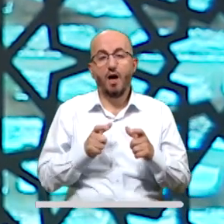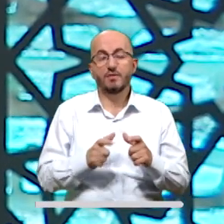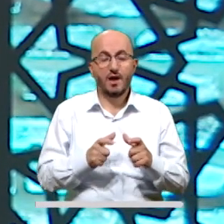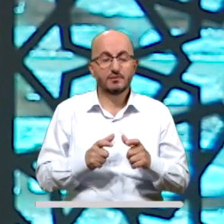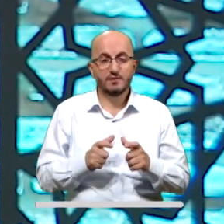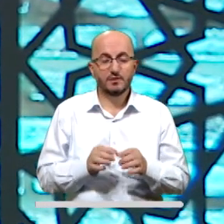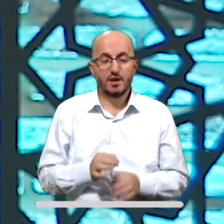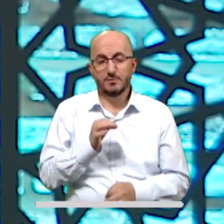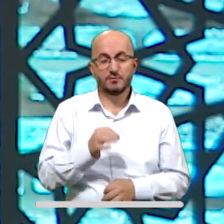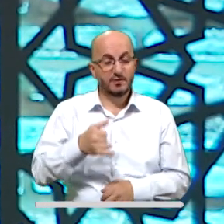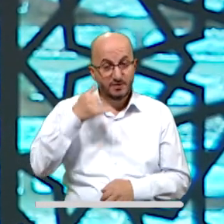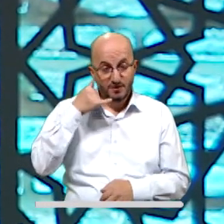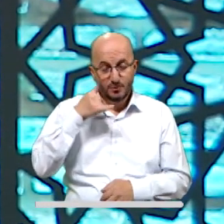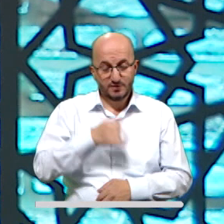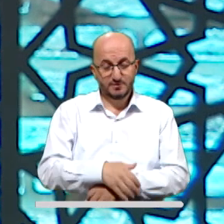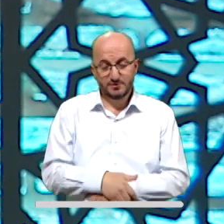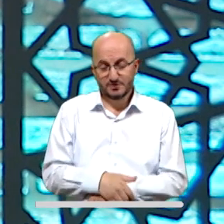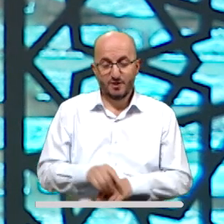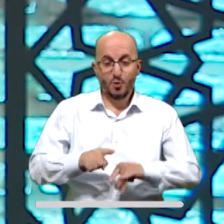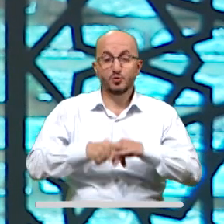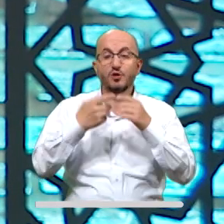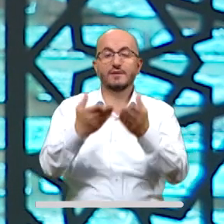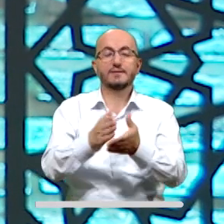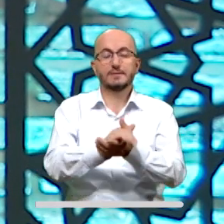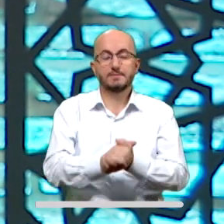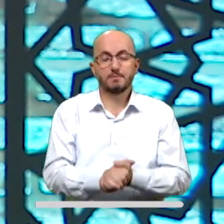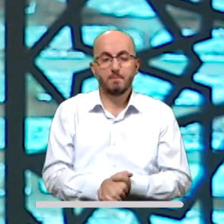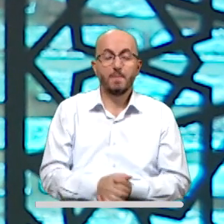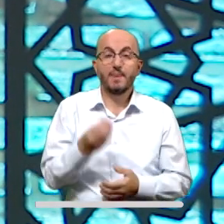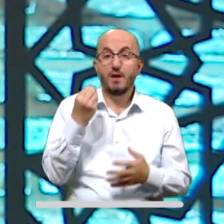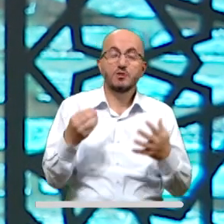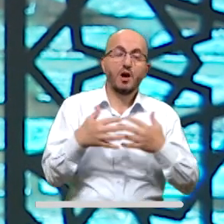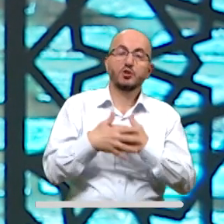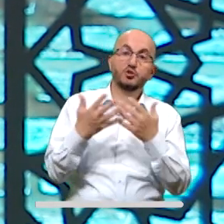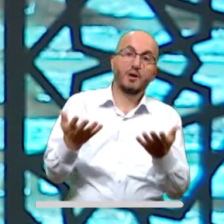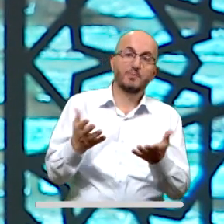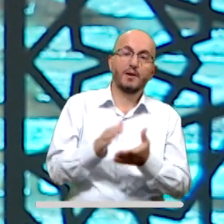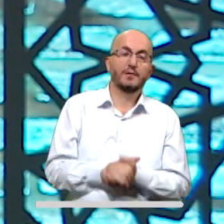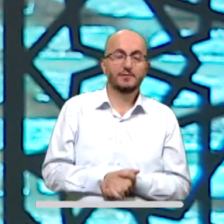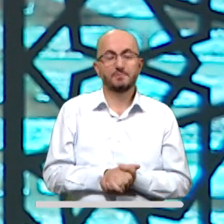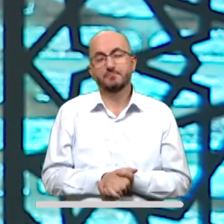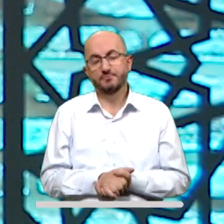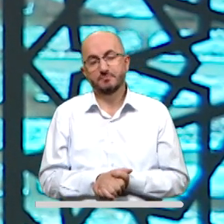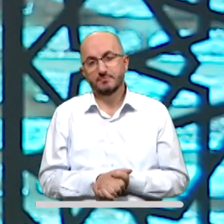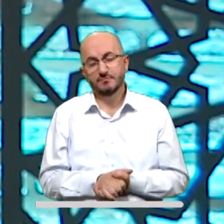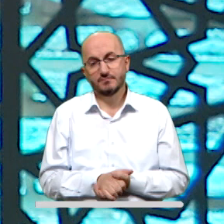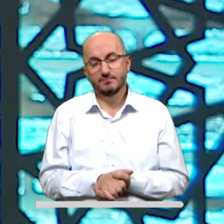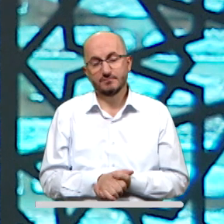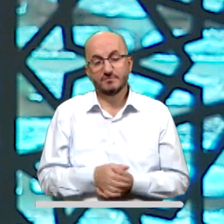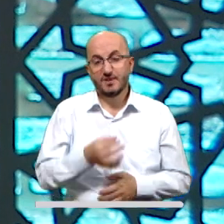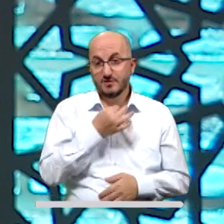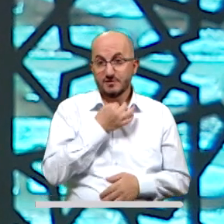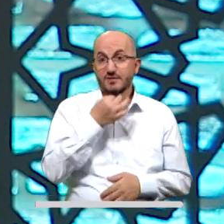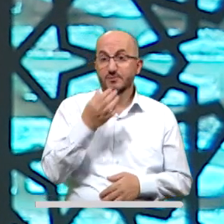telefon attığımızda. Ahmet Bey, hoş geldiniz yayınımıza. Sağ olun, iyi akşamlar hocam. Hayırlı akşamlar. Teşekkür